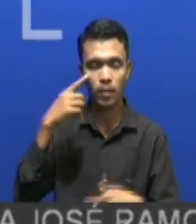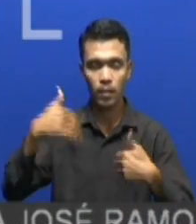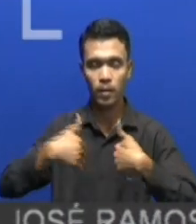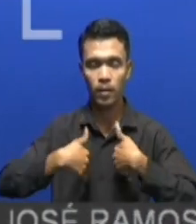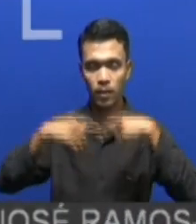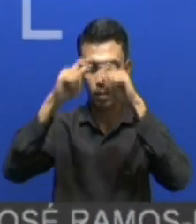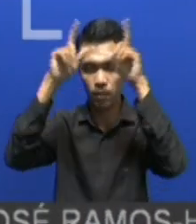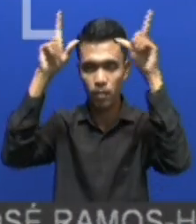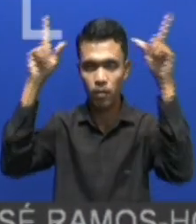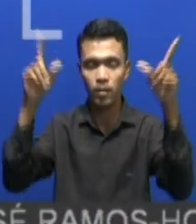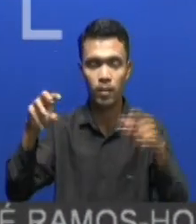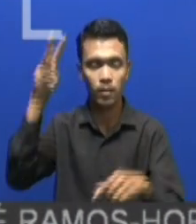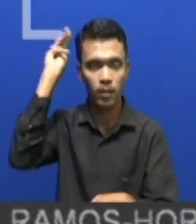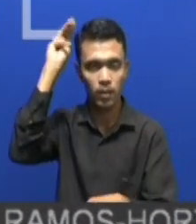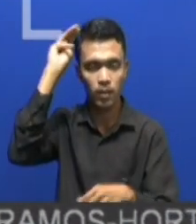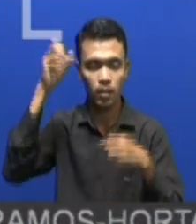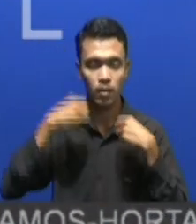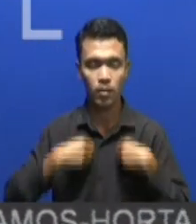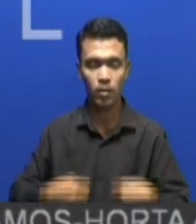Minister Saudi Futi,